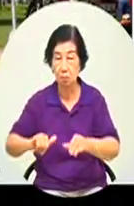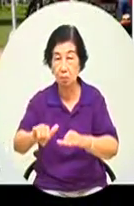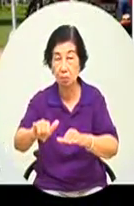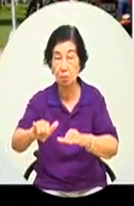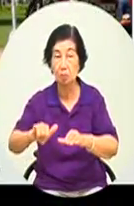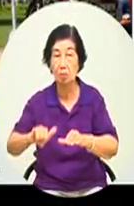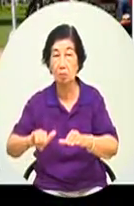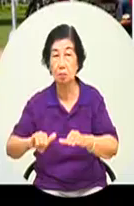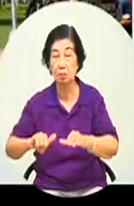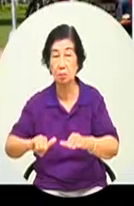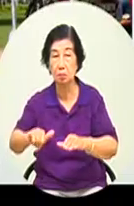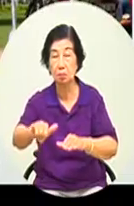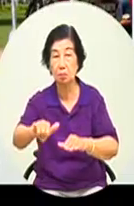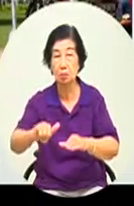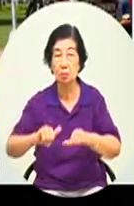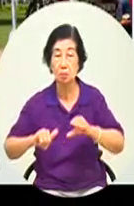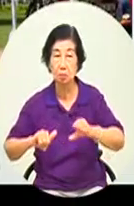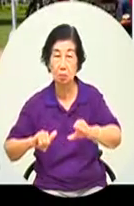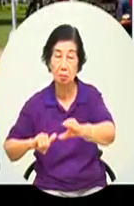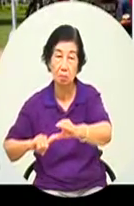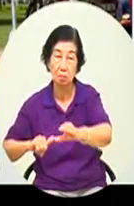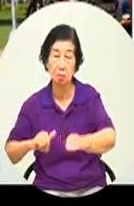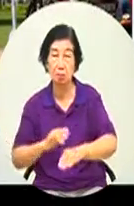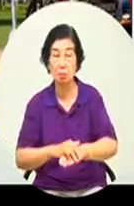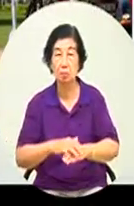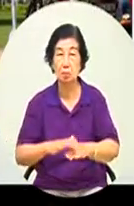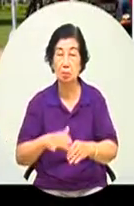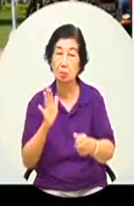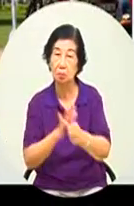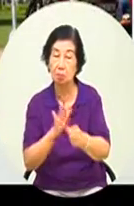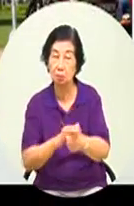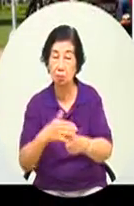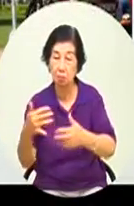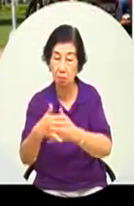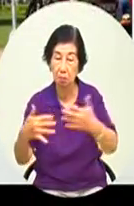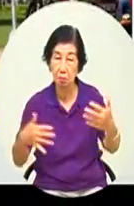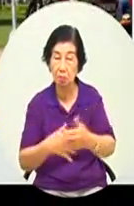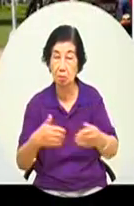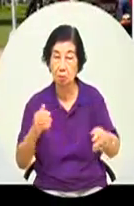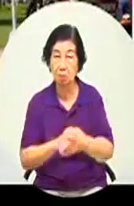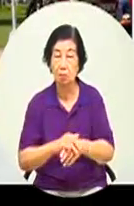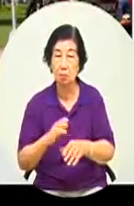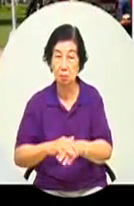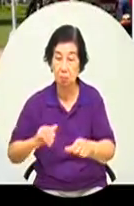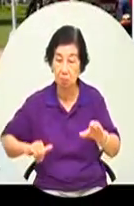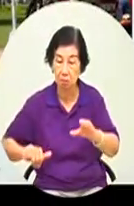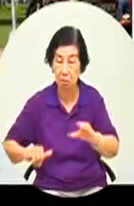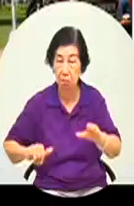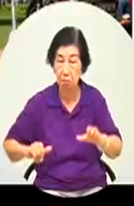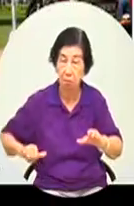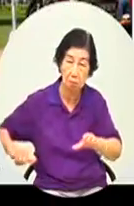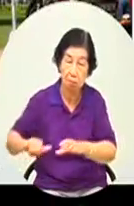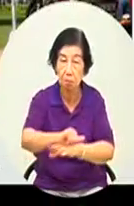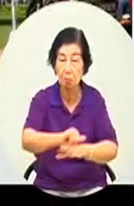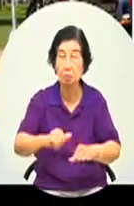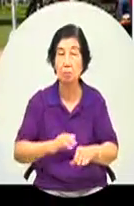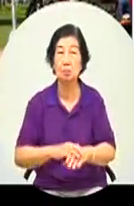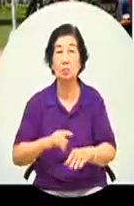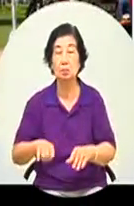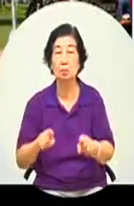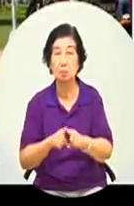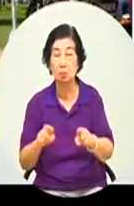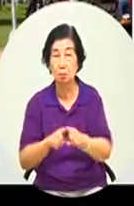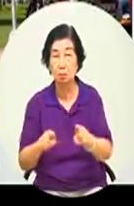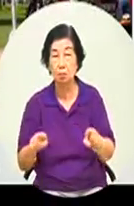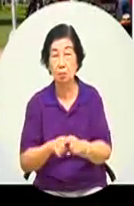警吼，拢伫遮咧协助交通，嘛相像咧。咱的机车嘛是咧赶时间，嘛是抓紧过呢。即马遮是拢无咧平面，没